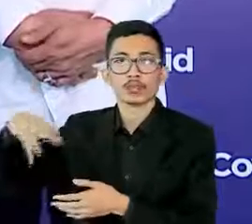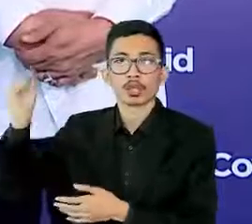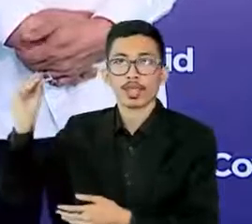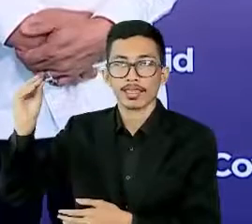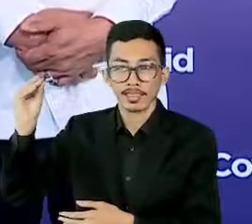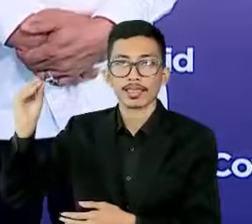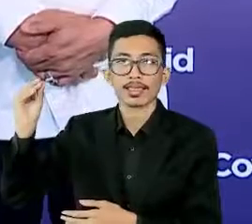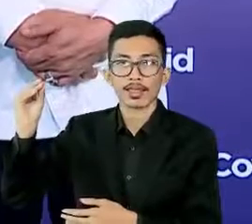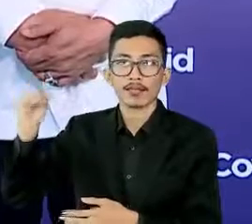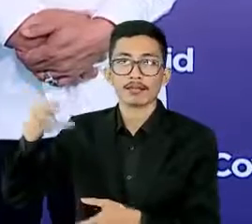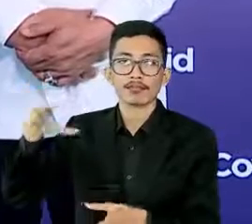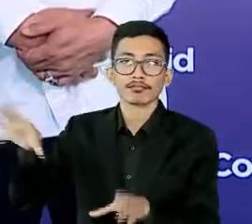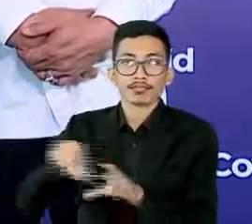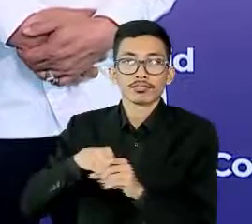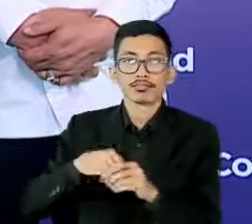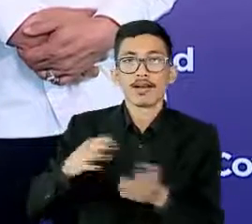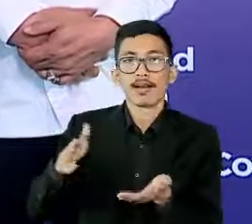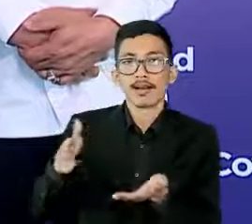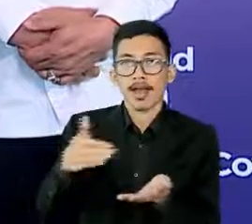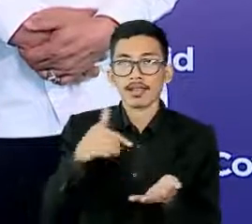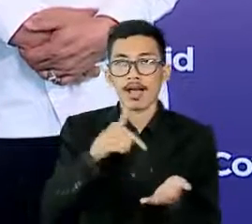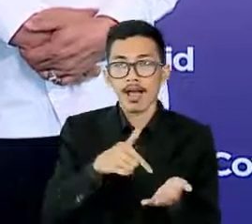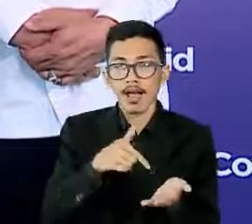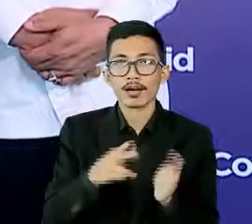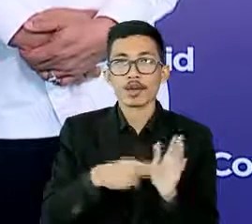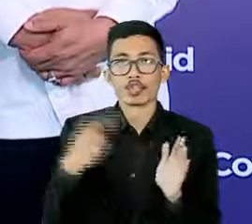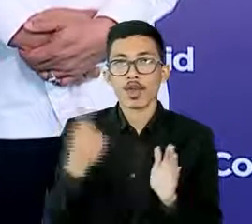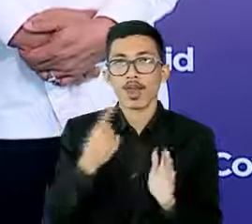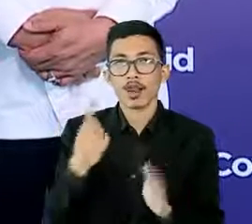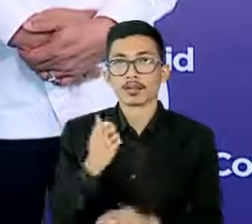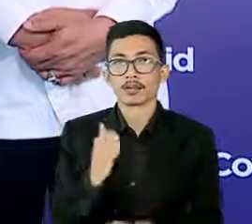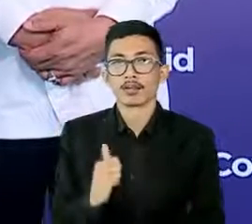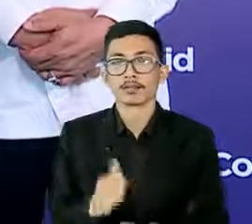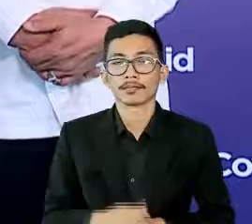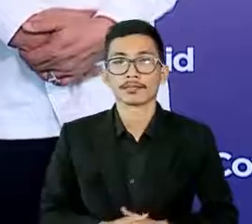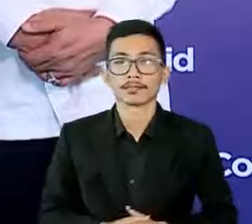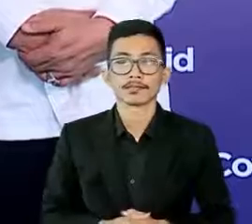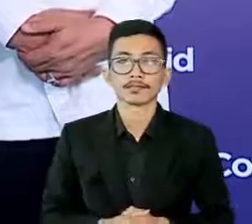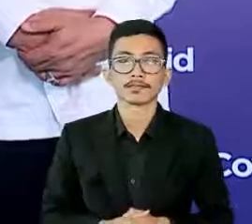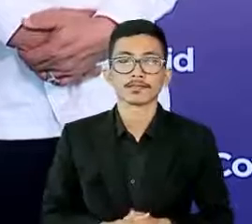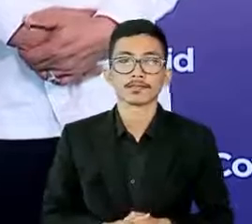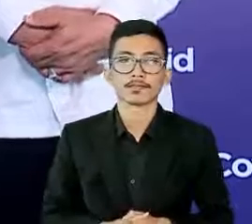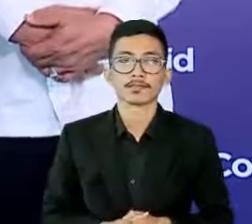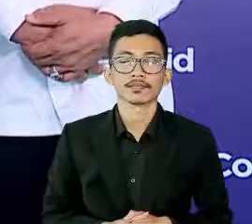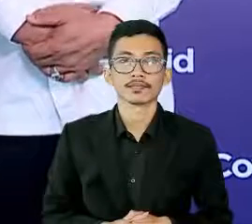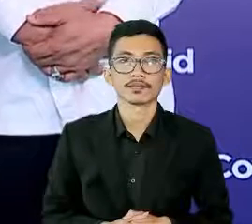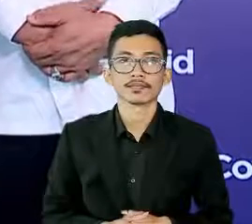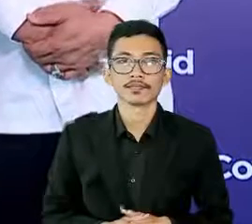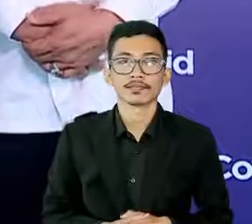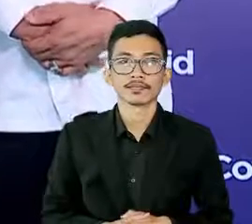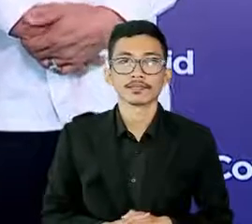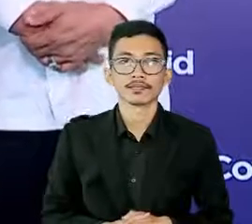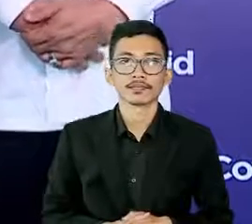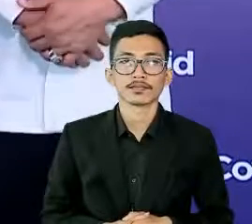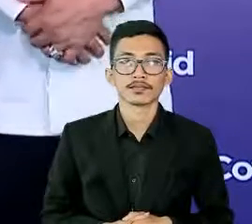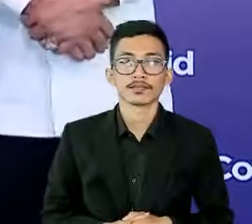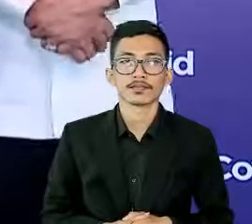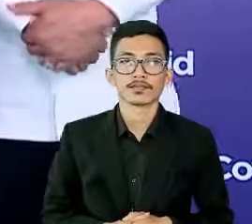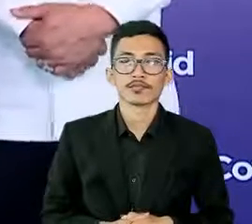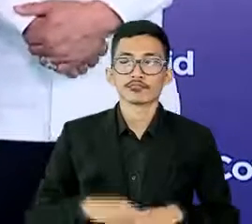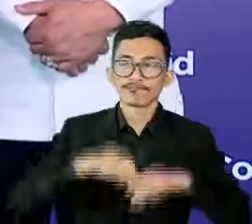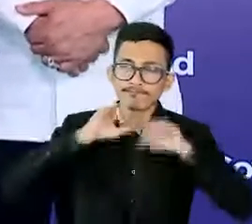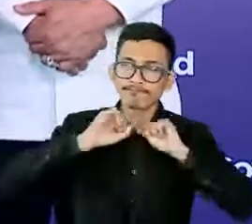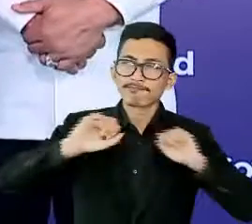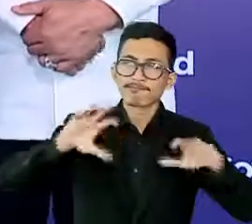ada dimasukkan dalam laporan resah nasional dan saya juga ingin menghimbau Kepada